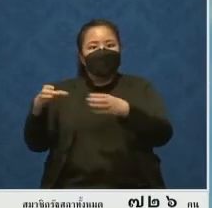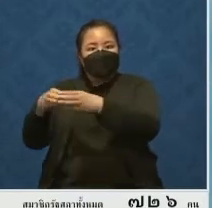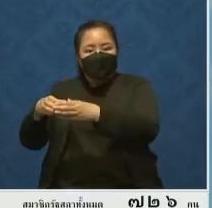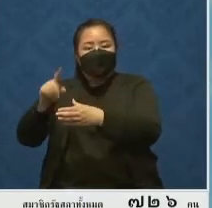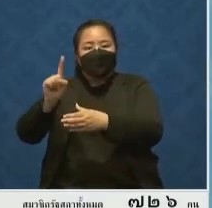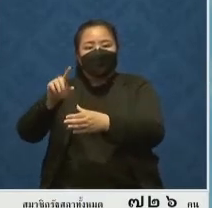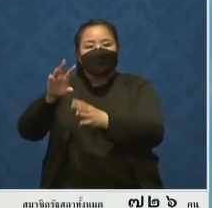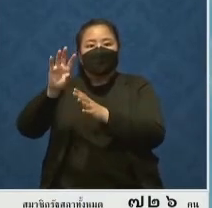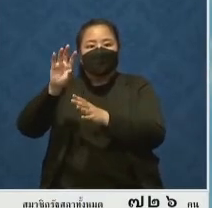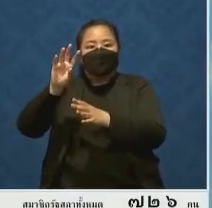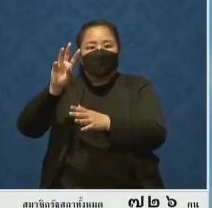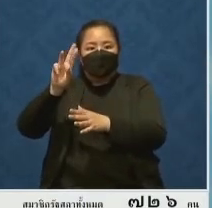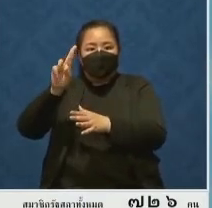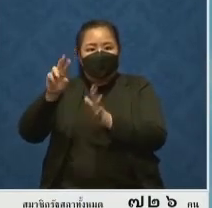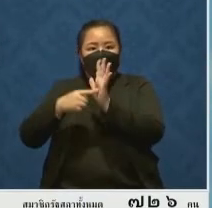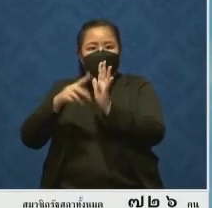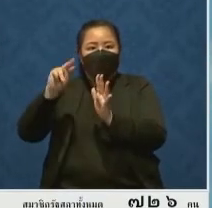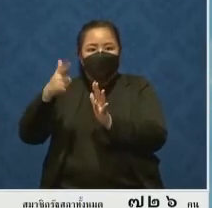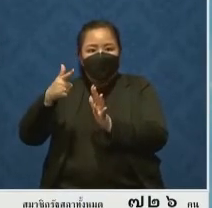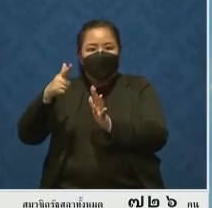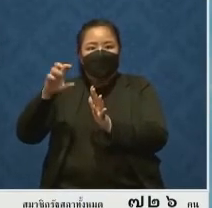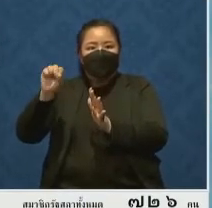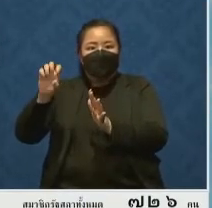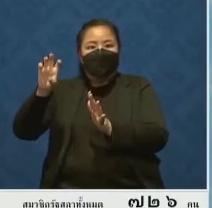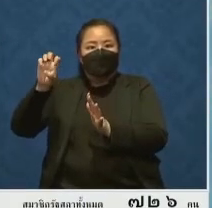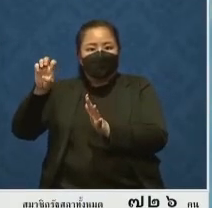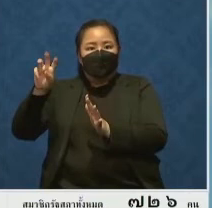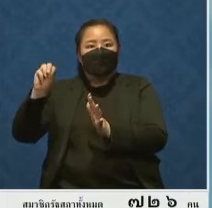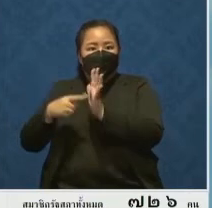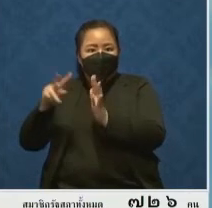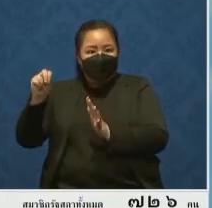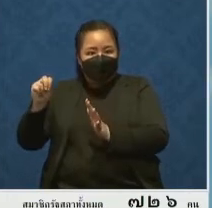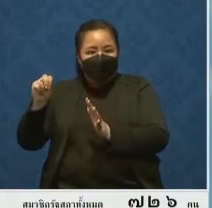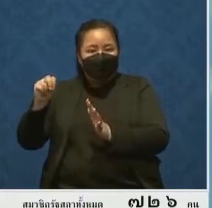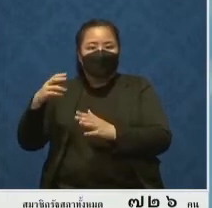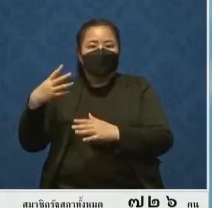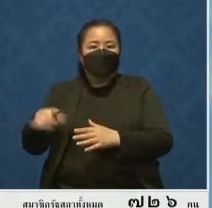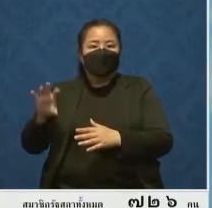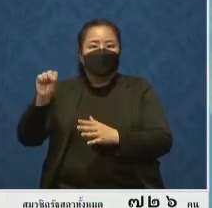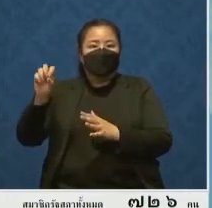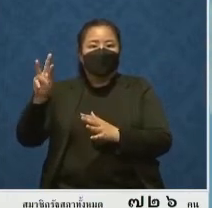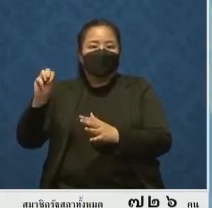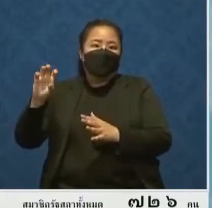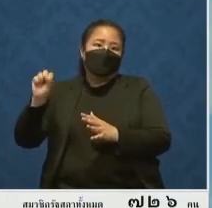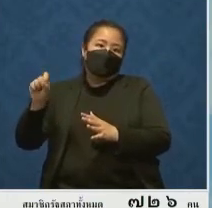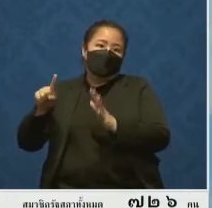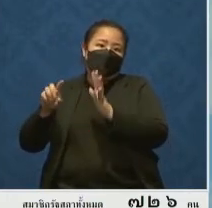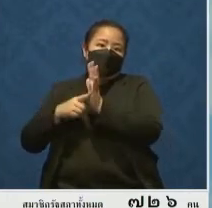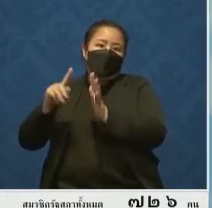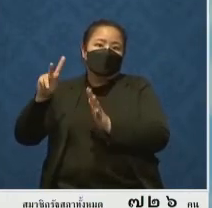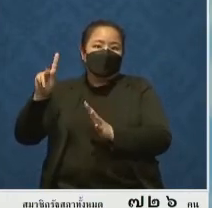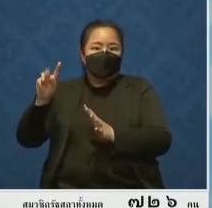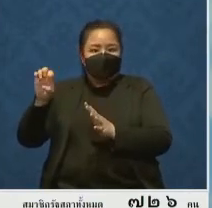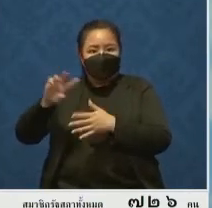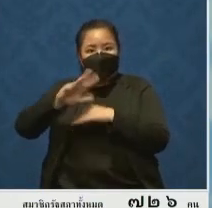ครับไม่เช่นนั้นเนี่ยถ้ามติออกมาแล้วเสียง2ยติไม่เท่ากันเนี่ยนะครับเราตอบคำถามสังคมไม่